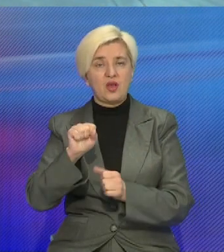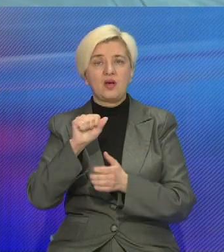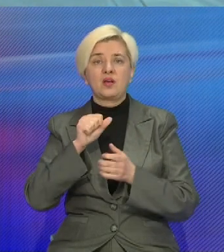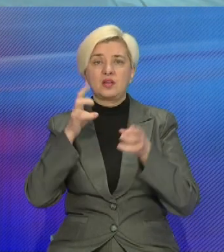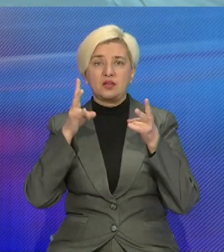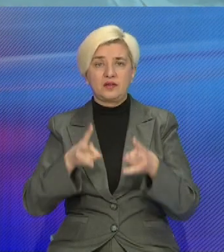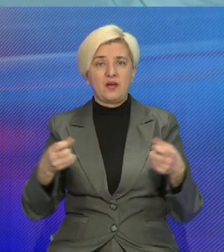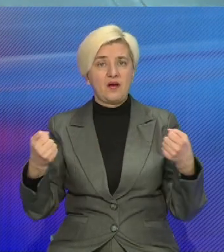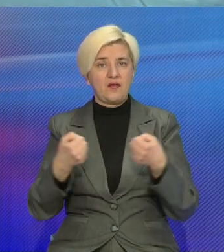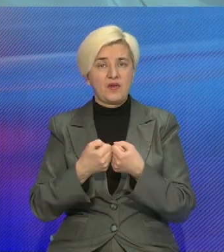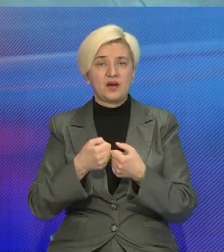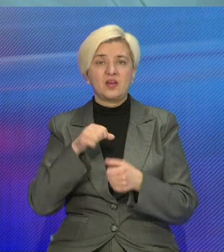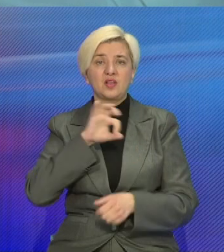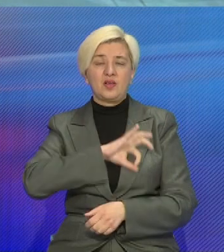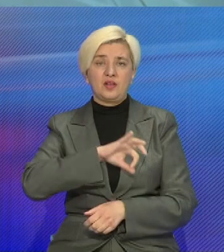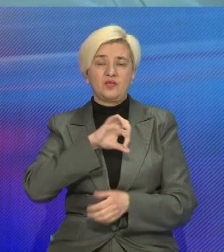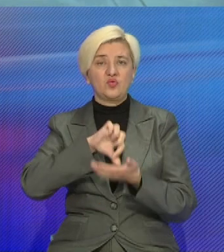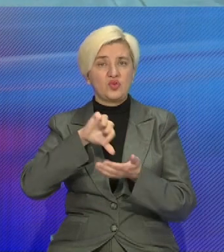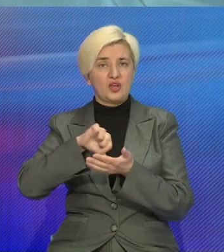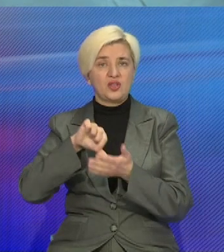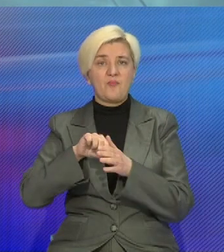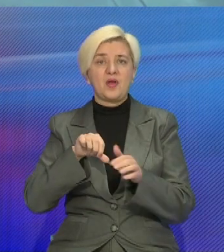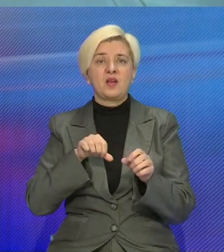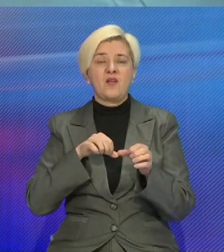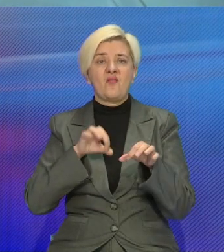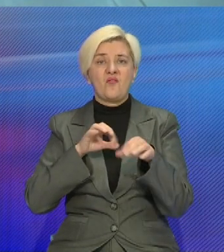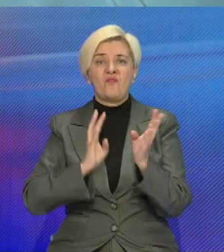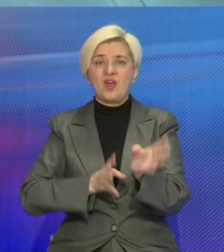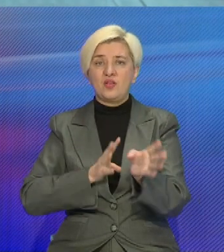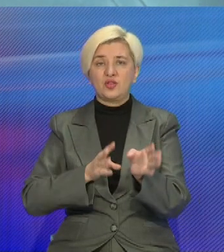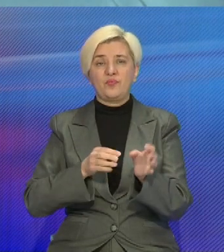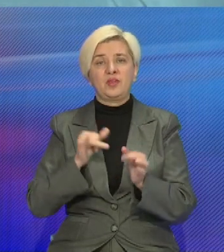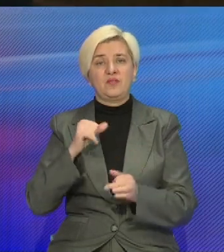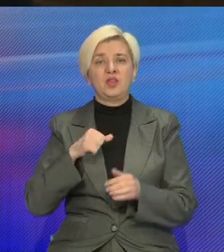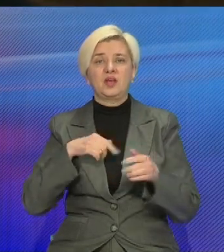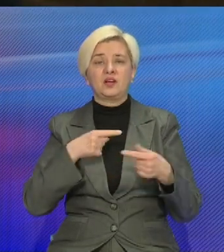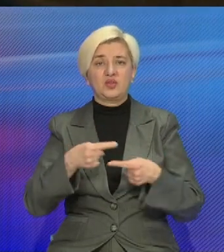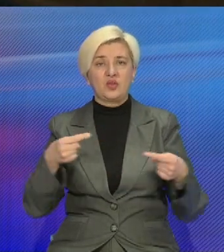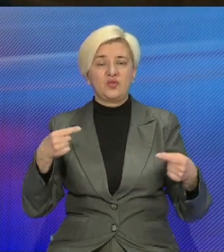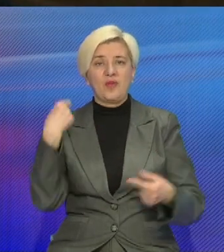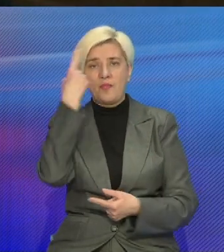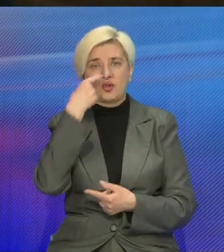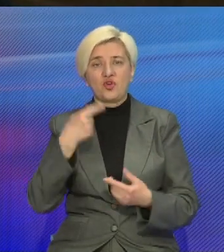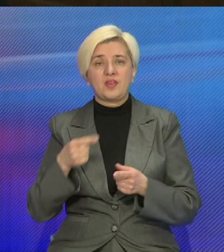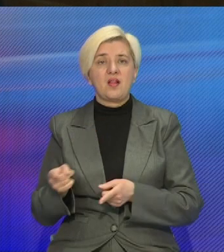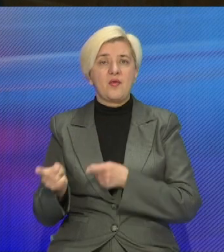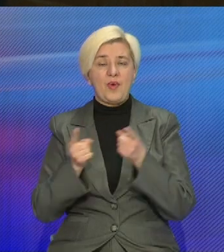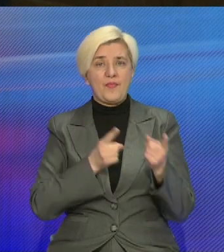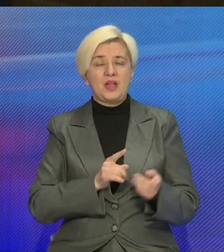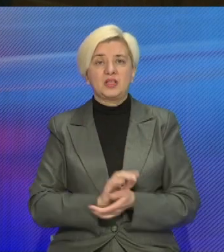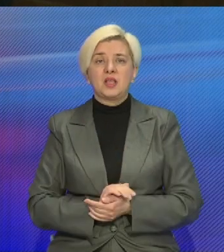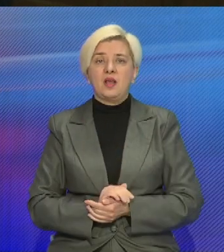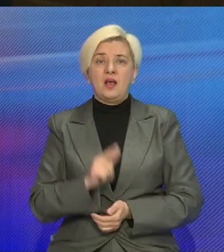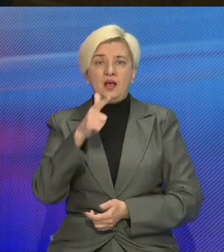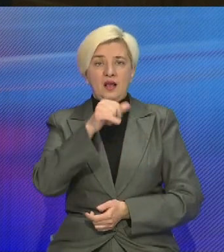двухколавых транспартных сродкаў і пешаходаў на сродках персанальнай мабільнасці. Сотрудники ГАИ усиливали контроль